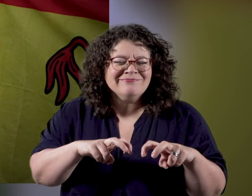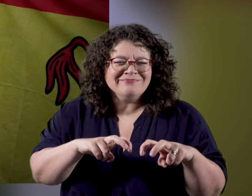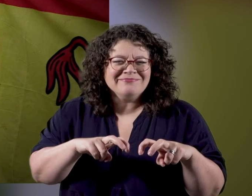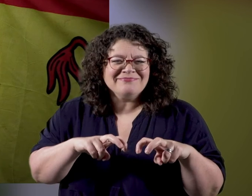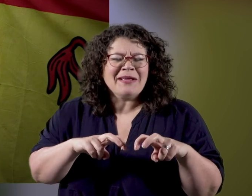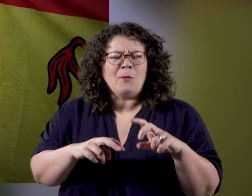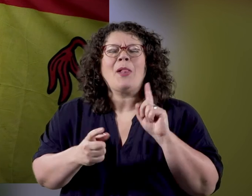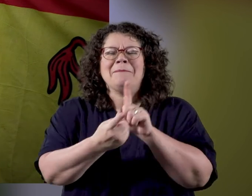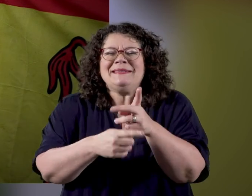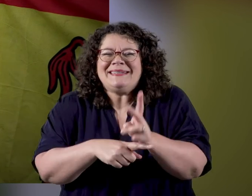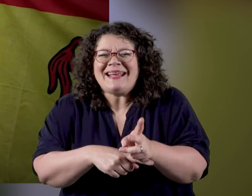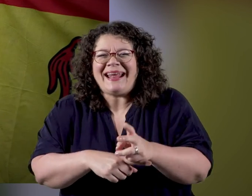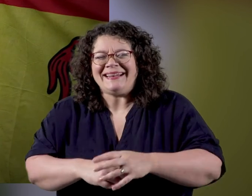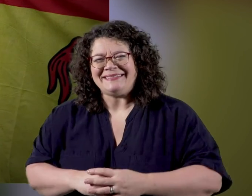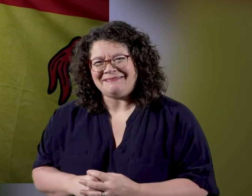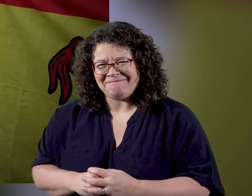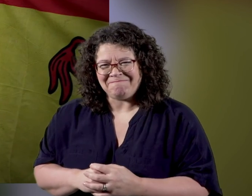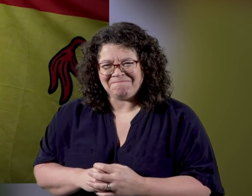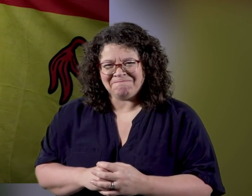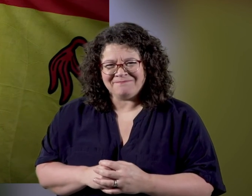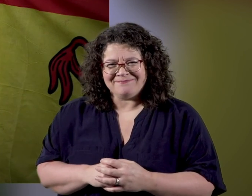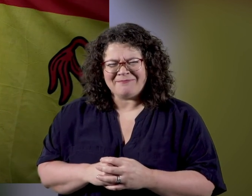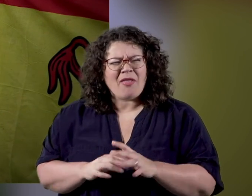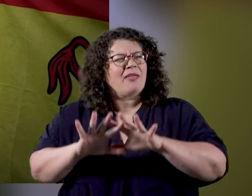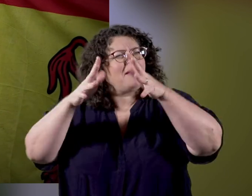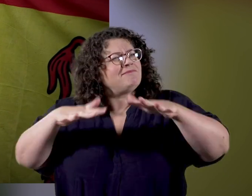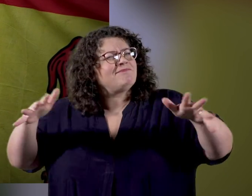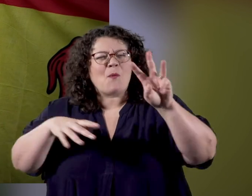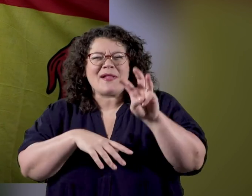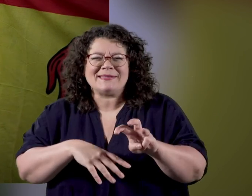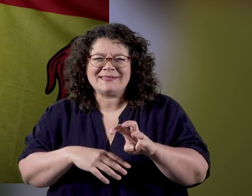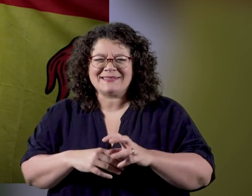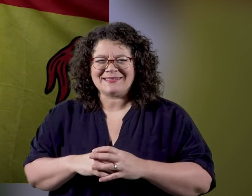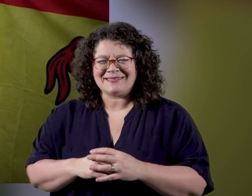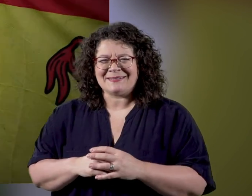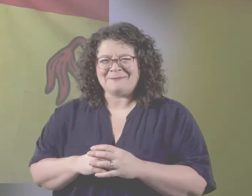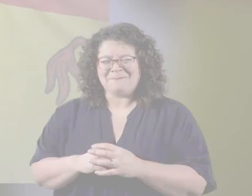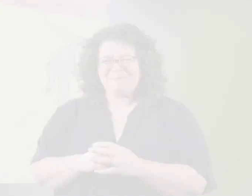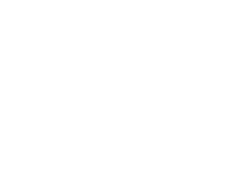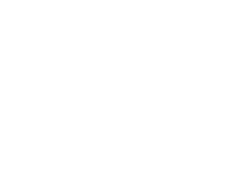ac awn gyfarfod eto'n fuan. Rhywle ar ddaear Cymru.